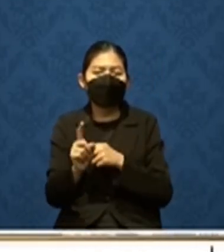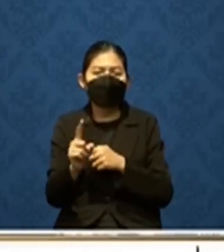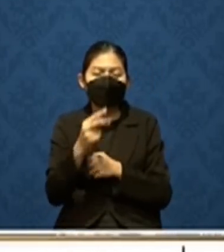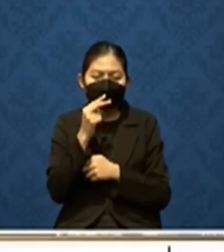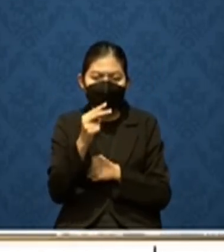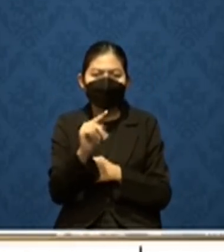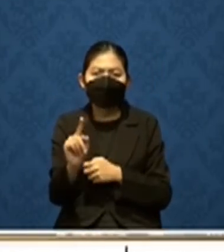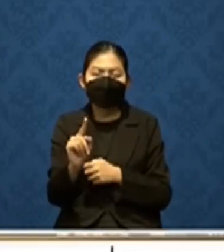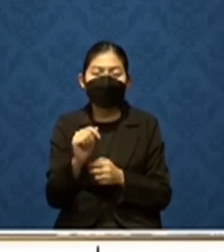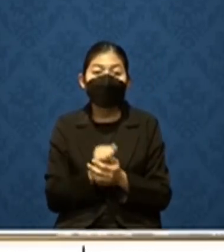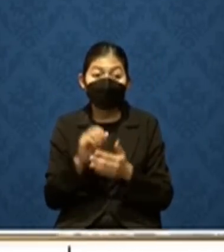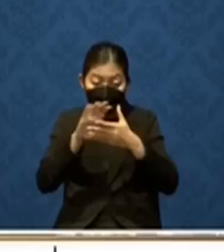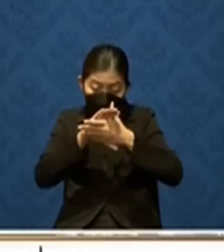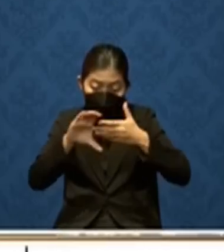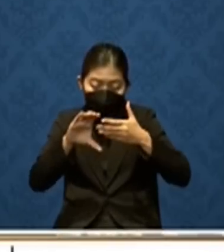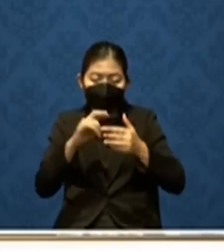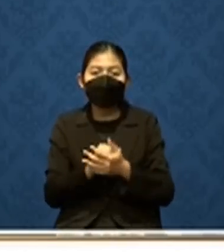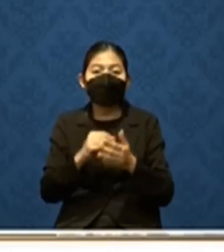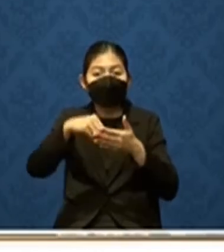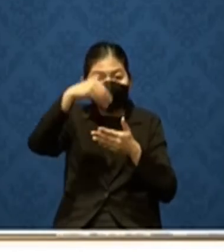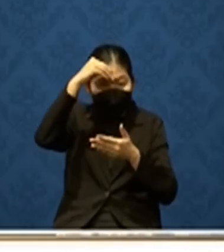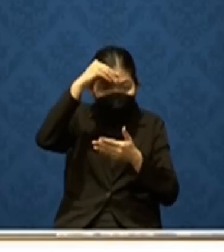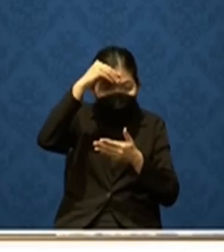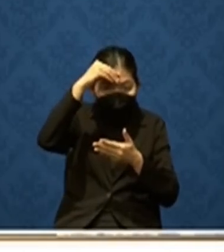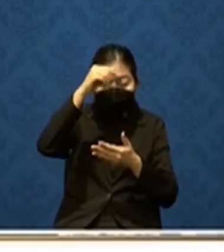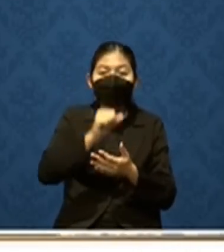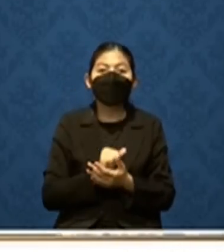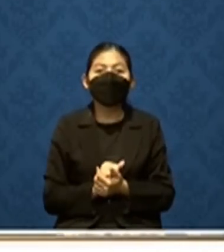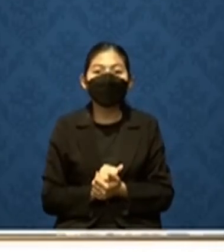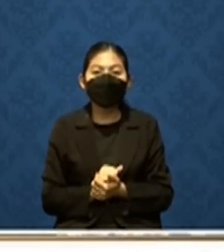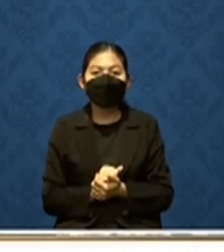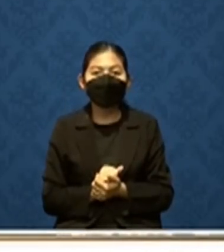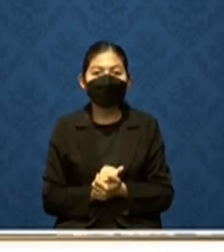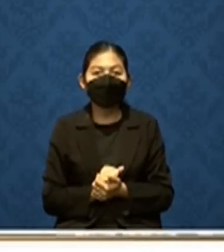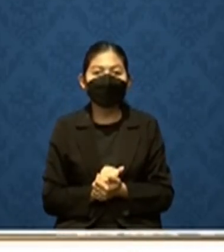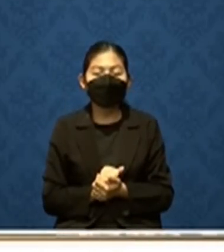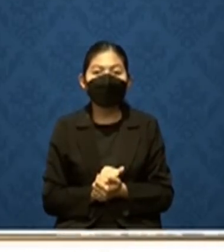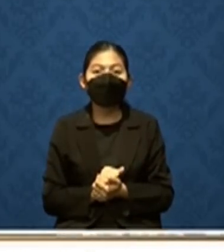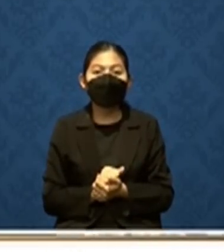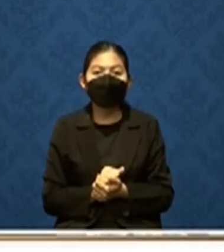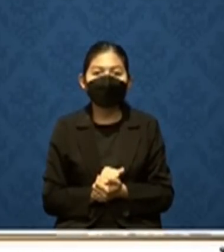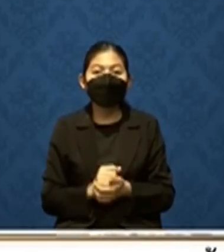ก็ผมจะยกตัวอย่างในสไลด์ต่อไปคือเรื่องการศึกษาแต่แต่สิ่งที่มีปัญหาที่สุด